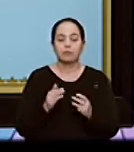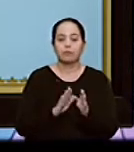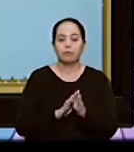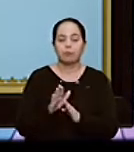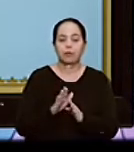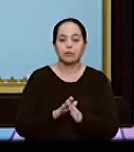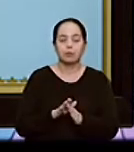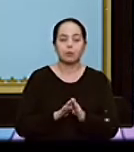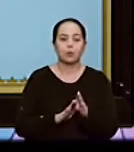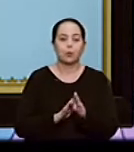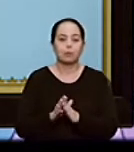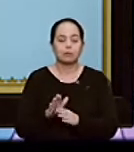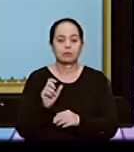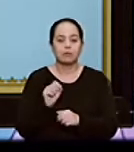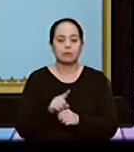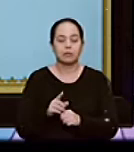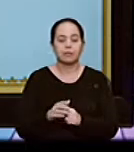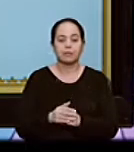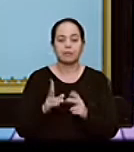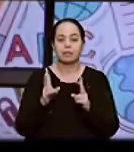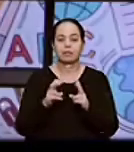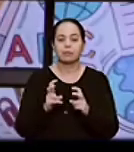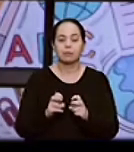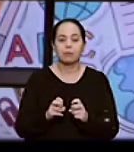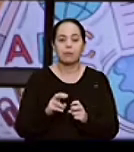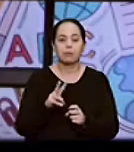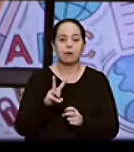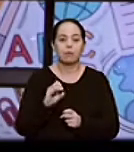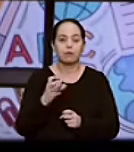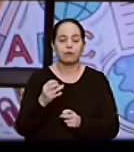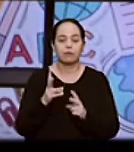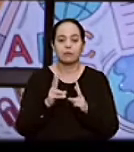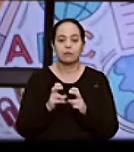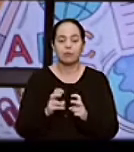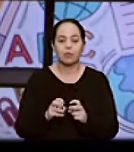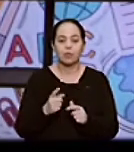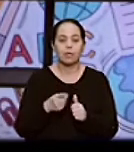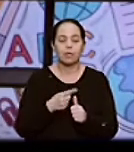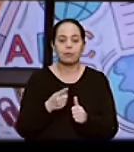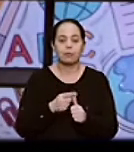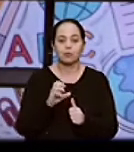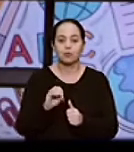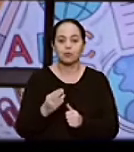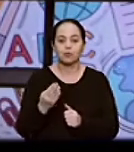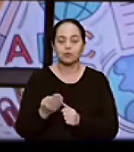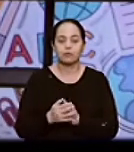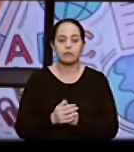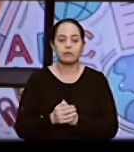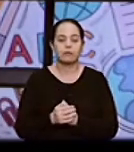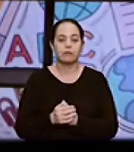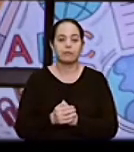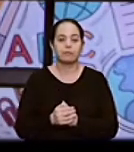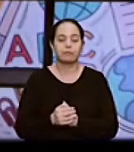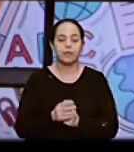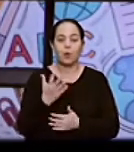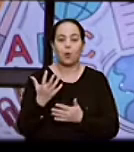А теперь выполняем дополнительное задание. Разбираем морфологический разбор имени